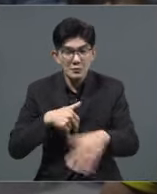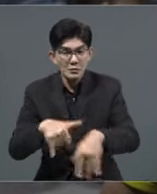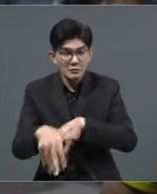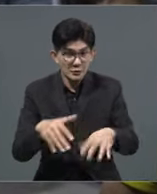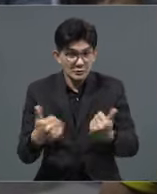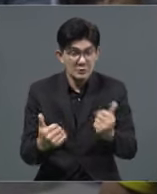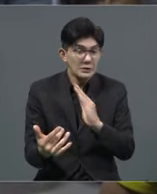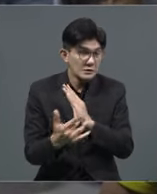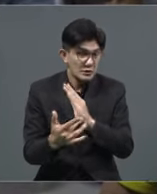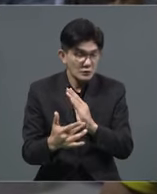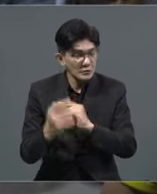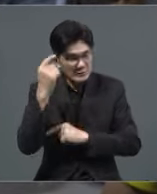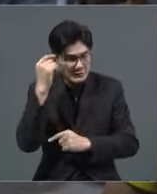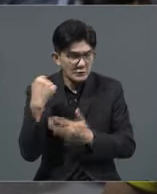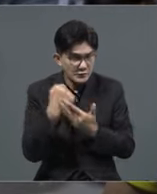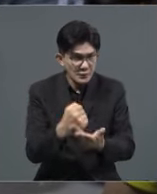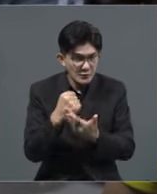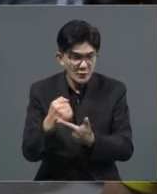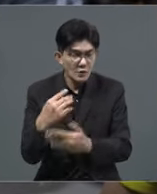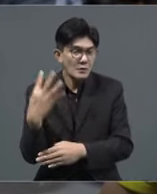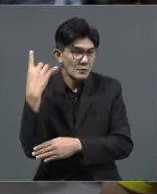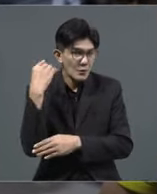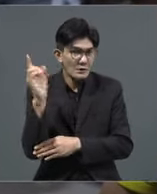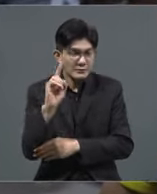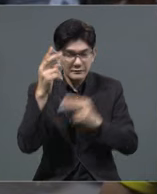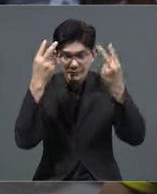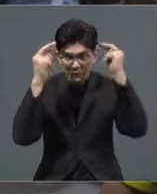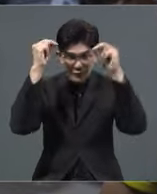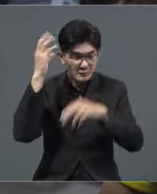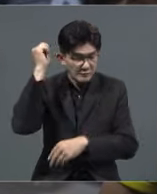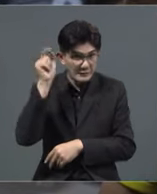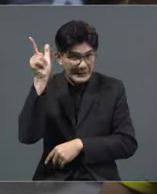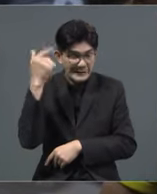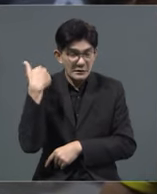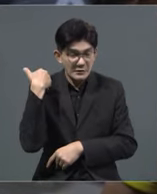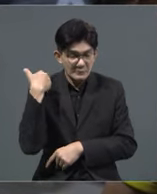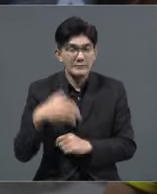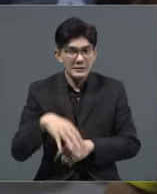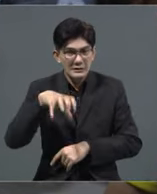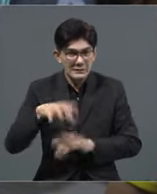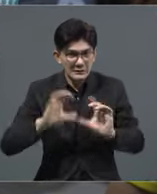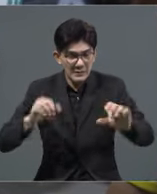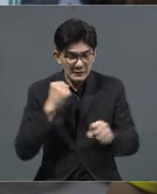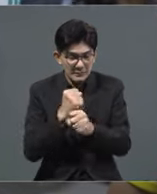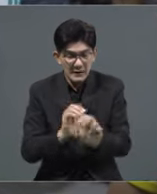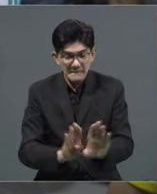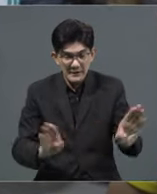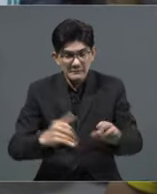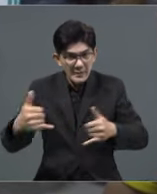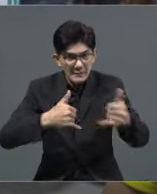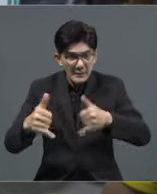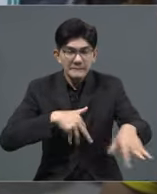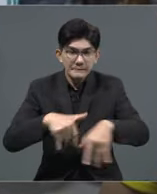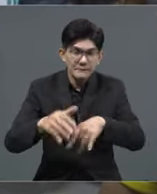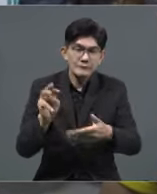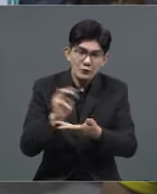จจะต้องนำเทคโนโลยีเข้ามาใช้ซึ่งทางเมื่อวานนี้นะท่านนายกแพทองธารชินวัตรก็เพิ่งเปิดทำเนียบต้อนรับทางองค์กรภาคประชาชนน